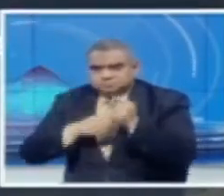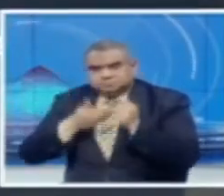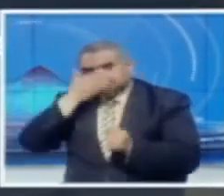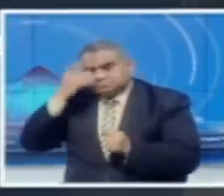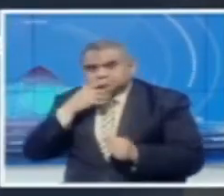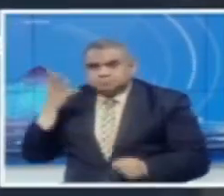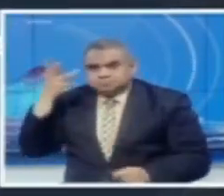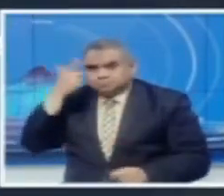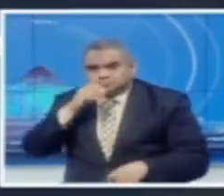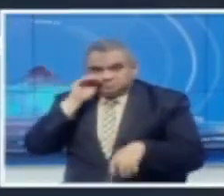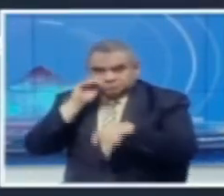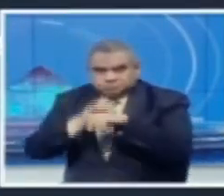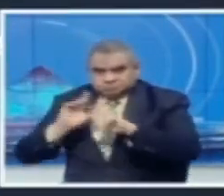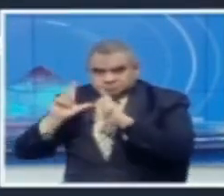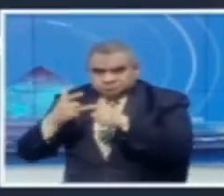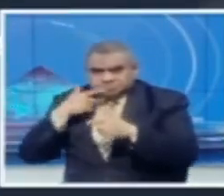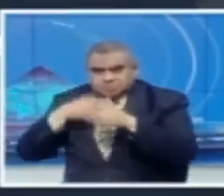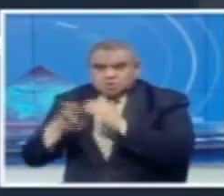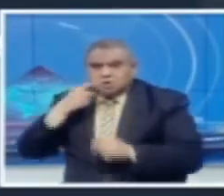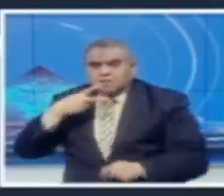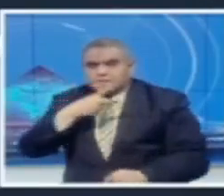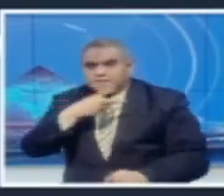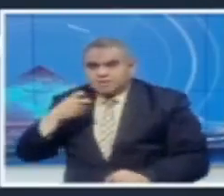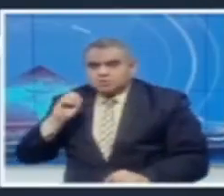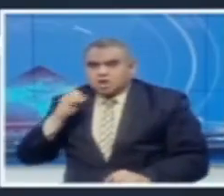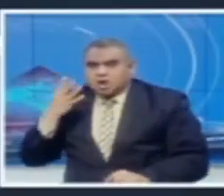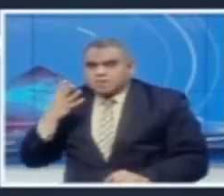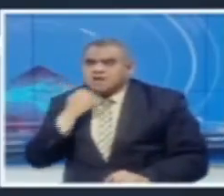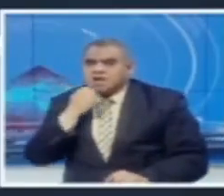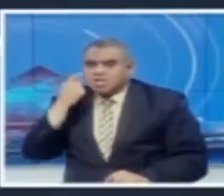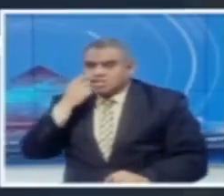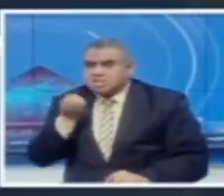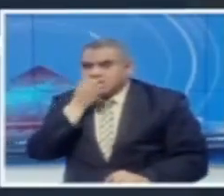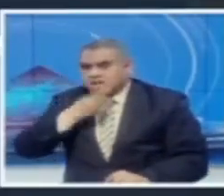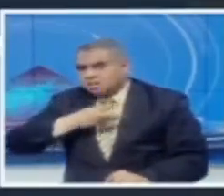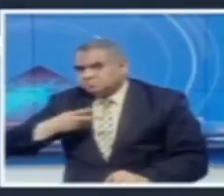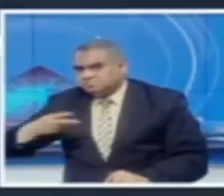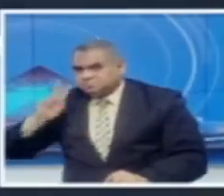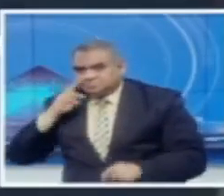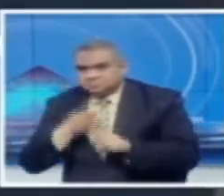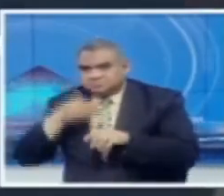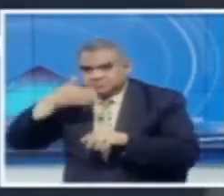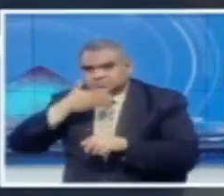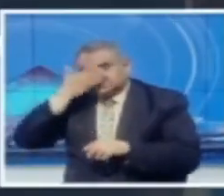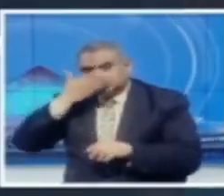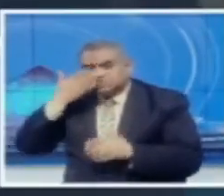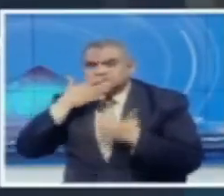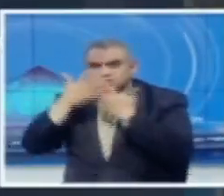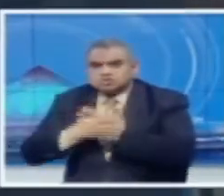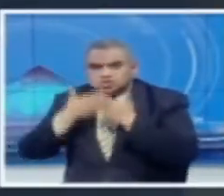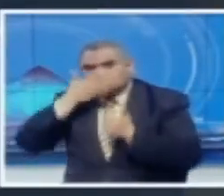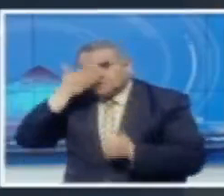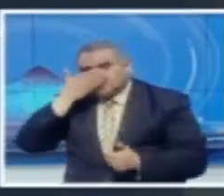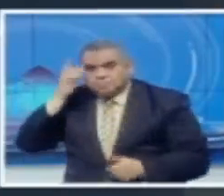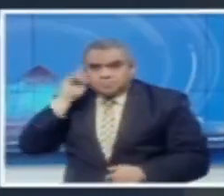وبلغ إجمالي ما تم ضبطه أكثر من 204 طن مواد غذائية متنوعة منسوب إنتاجها لشركات وهمية،